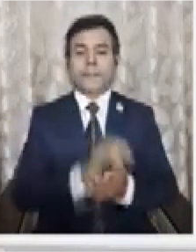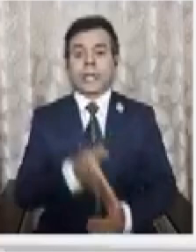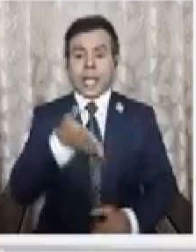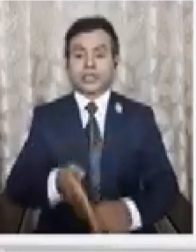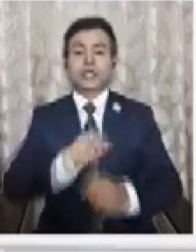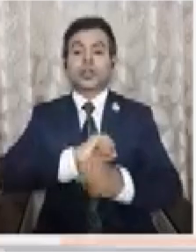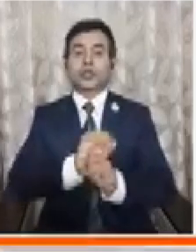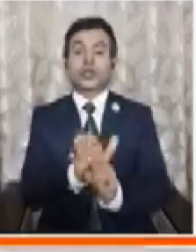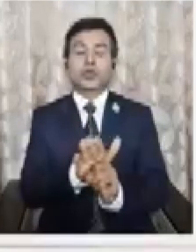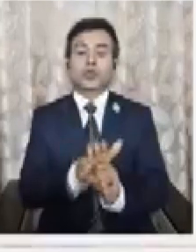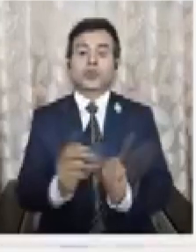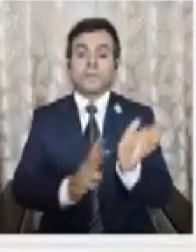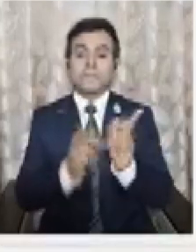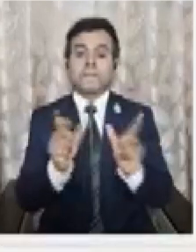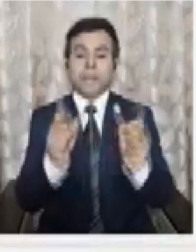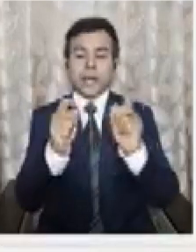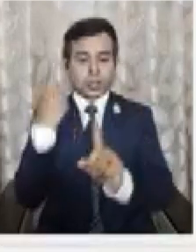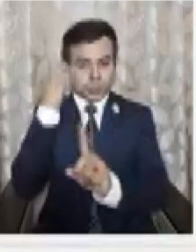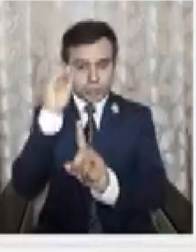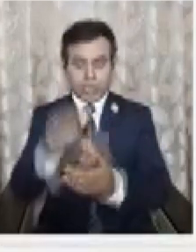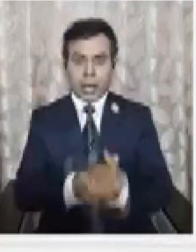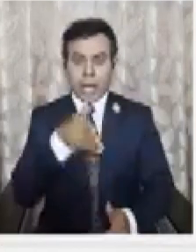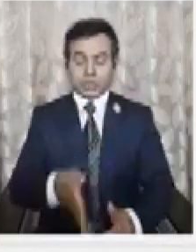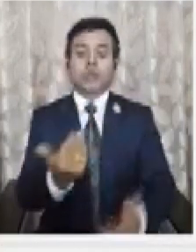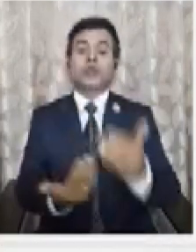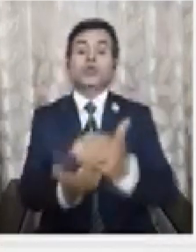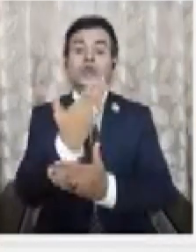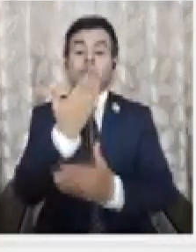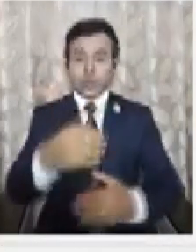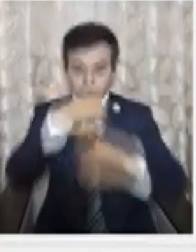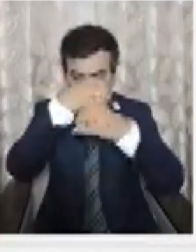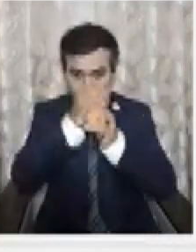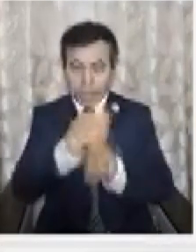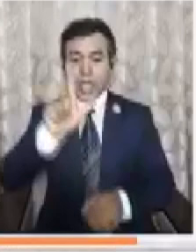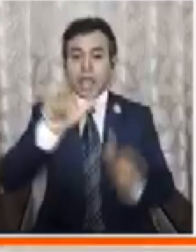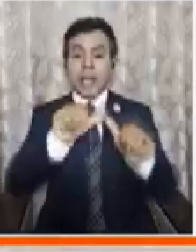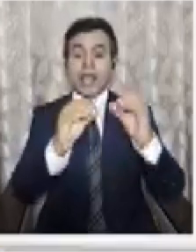করুন। এবার আসব আজকের তথ্যে।